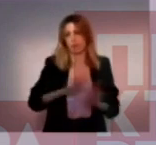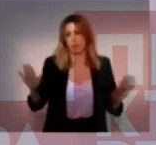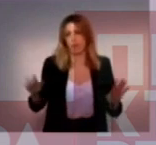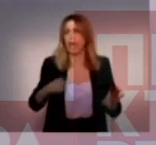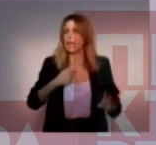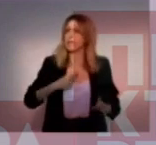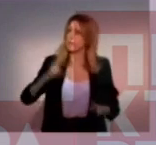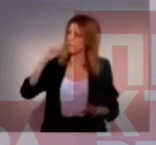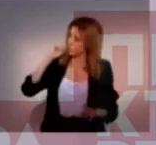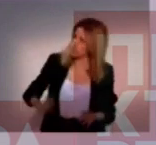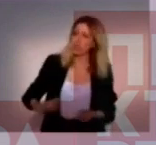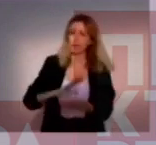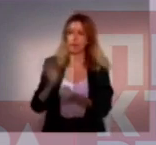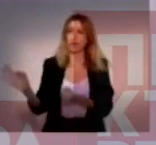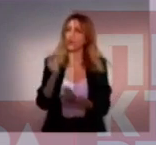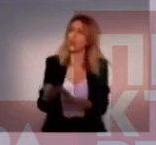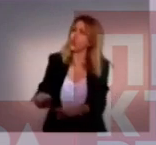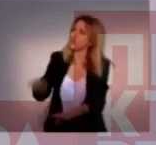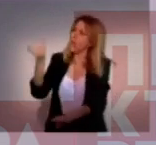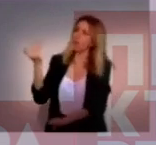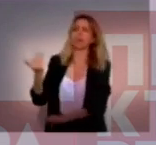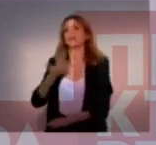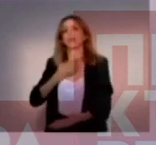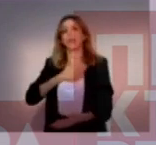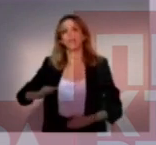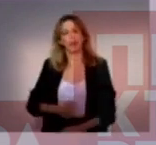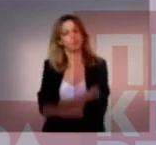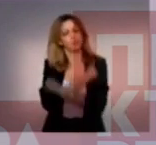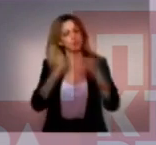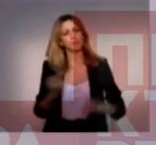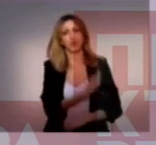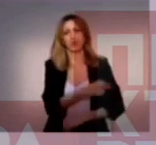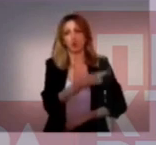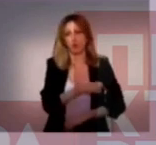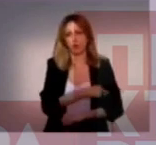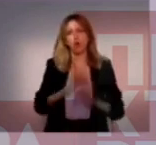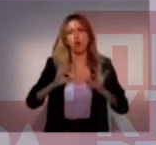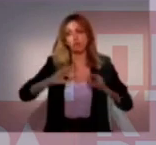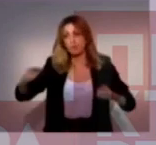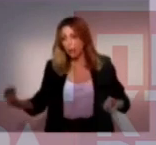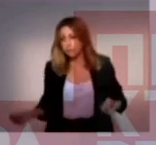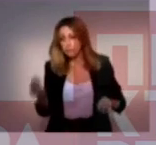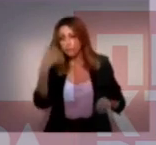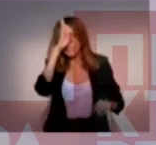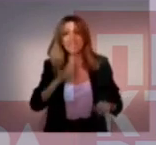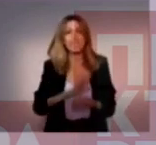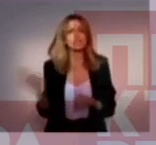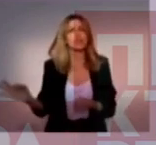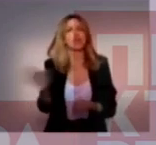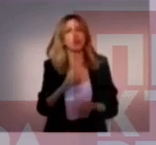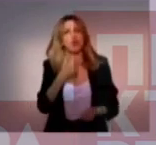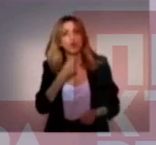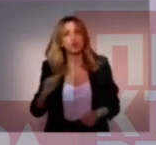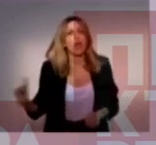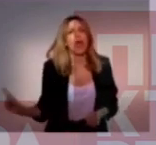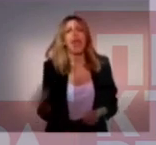χρόνιες αδυναμίες του Εθνικού Συστήματος Υγείας και να τις διορθώσουμε με μεγάλη ταχύτητα. Ναι, μπορέσαμε